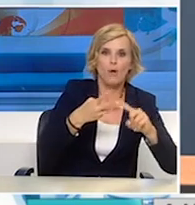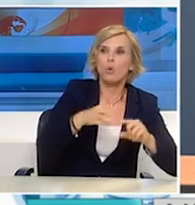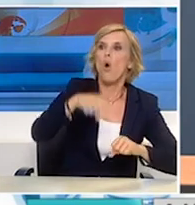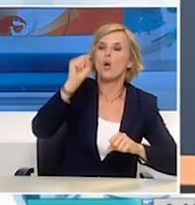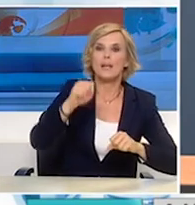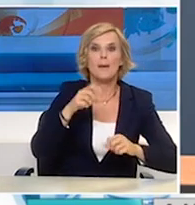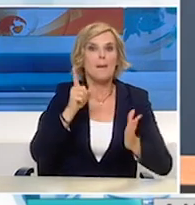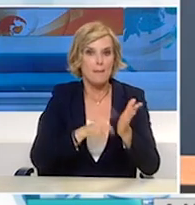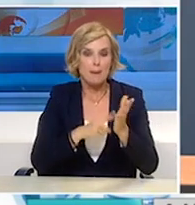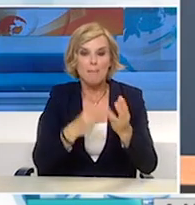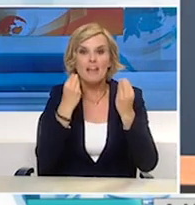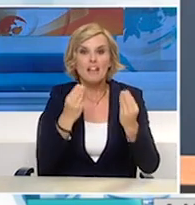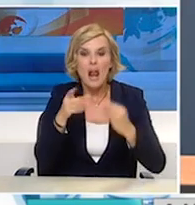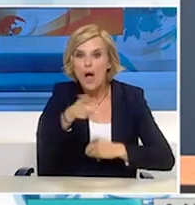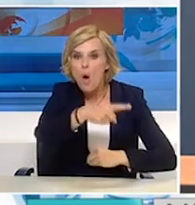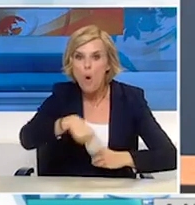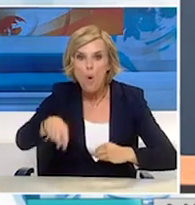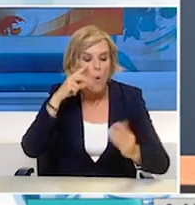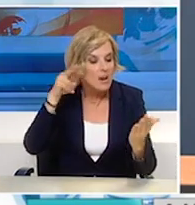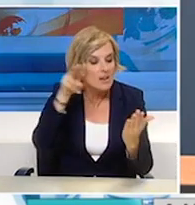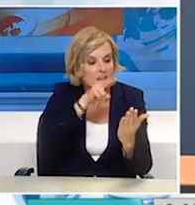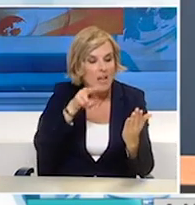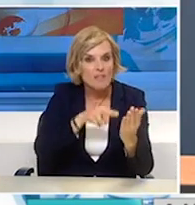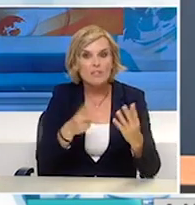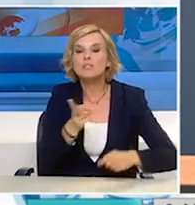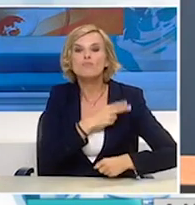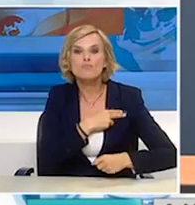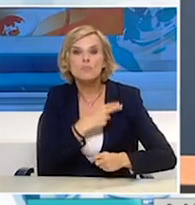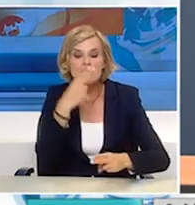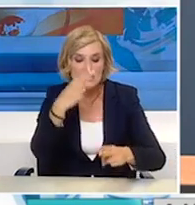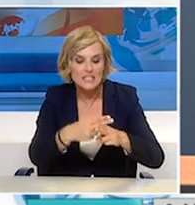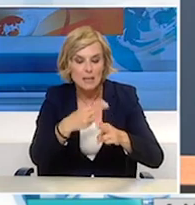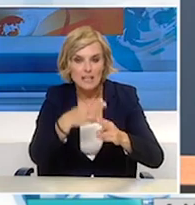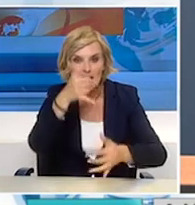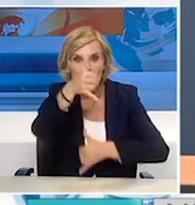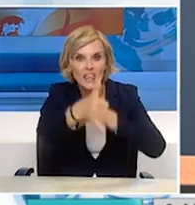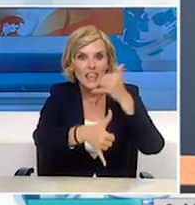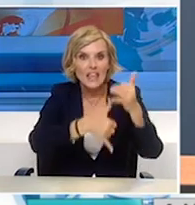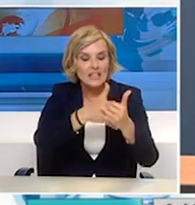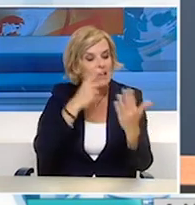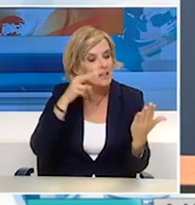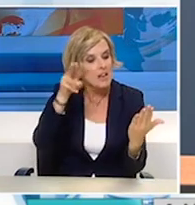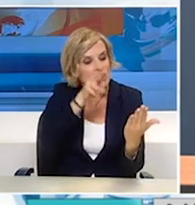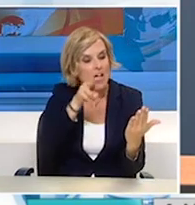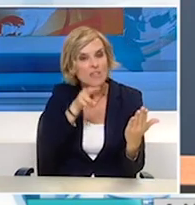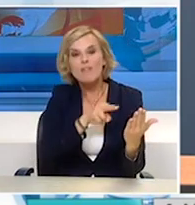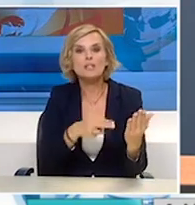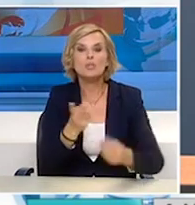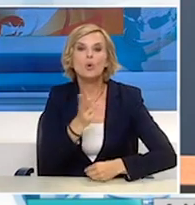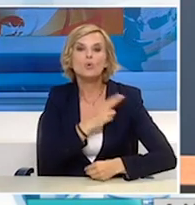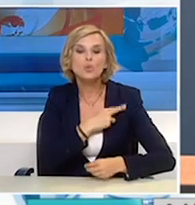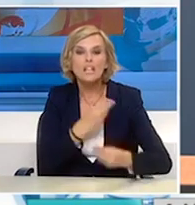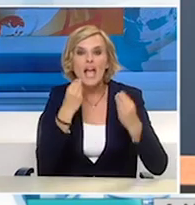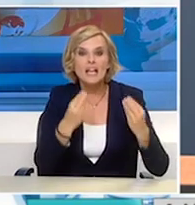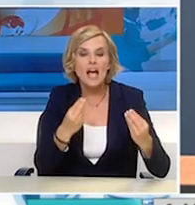Να γνωρίζετε καλά, μπορώ να το διαβεβαιώσω επιστημονικά, κάποια από τα επιχειρήματα που χρησιμοποιούνται θα μπορούσαν να χρησιμοποιηθούν αντίστοιχα και